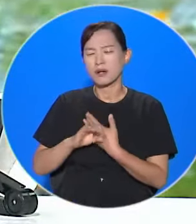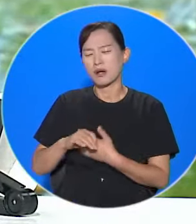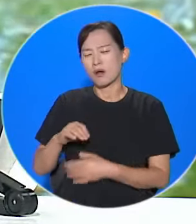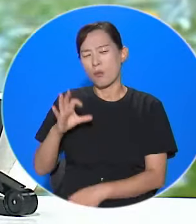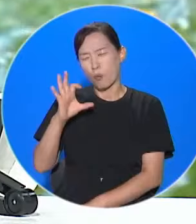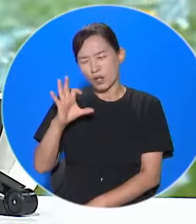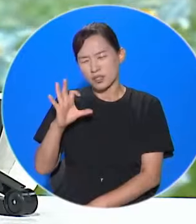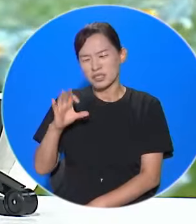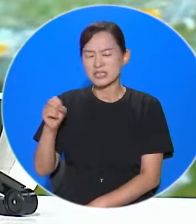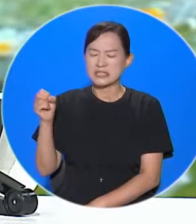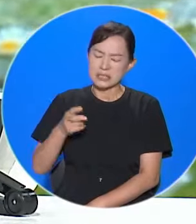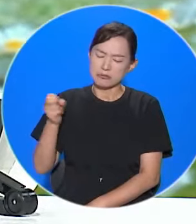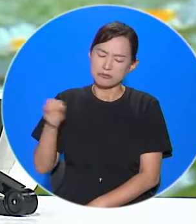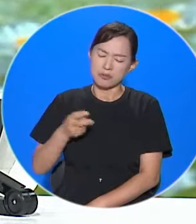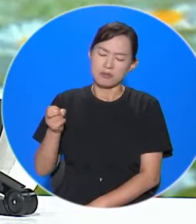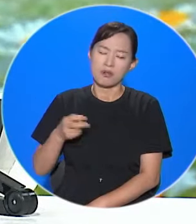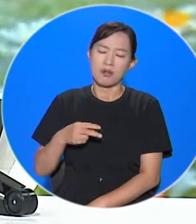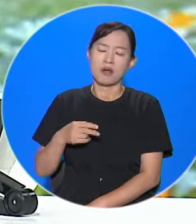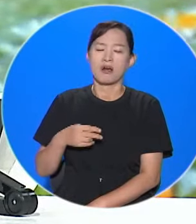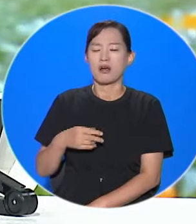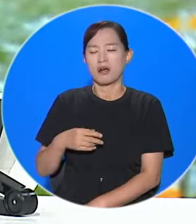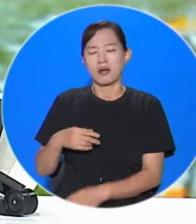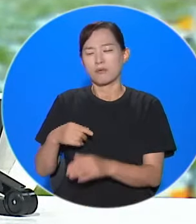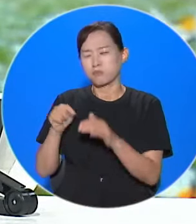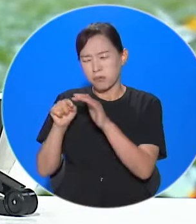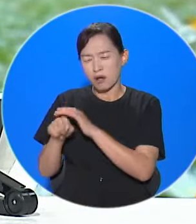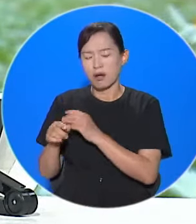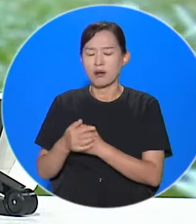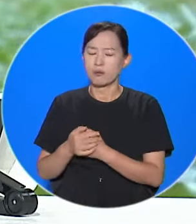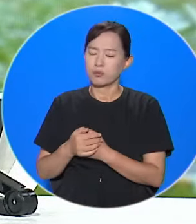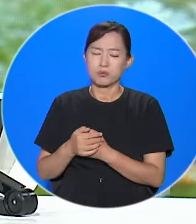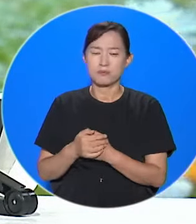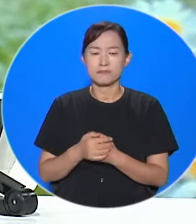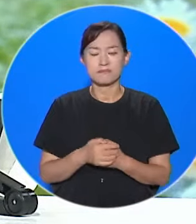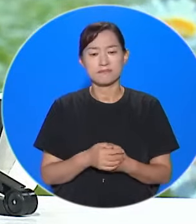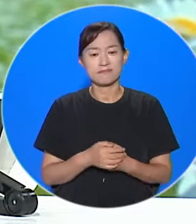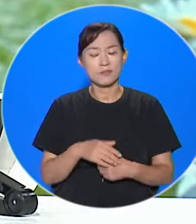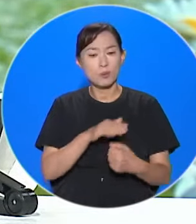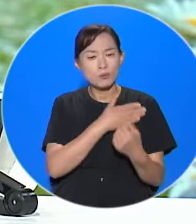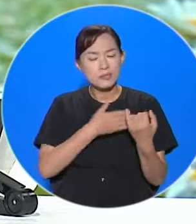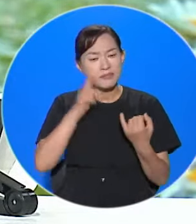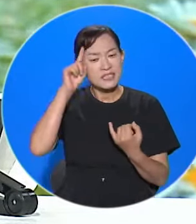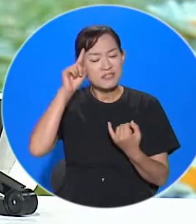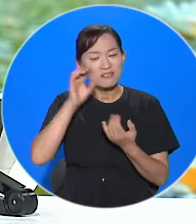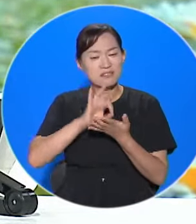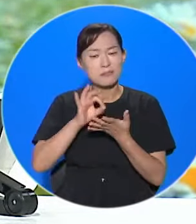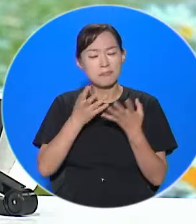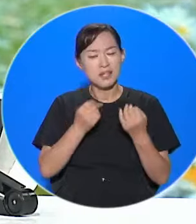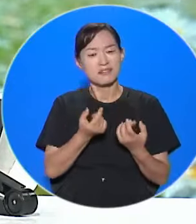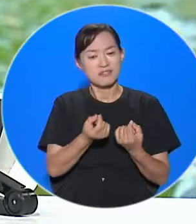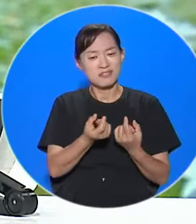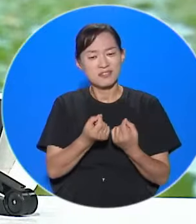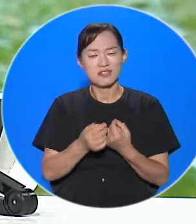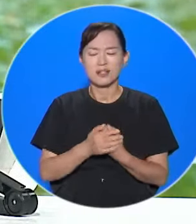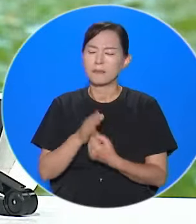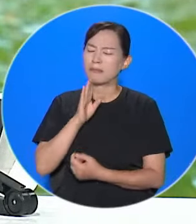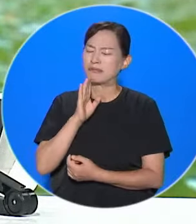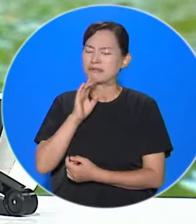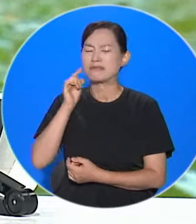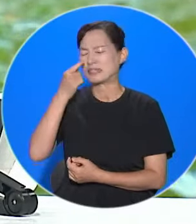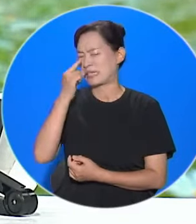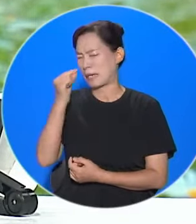화장실을 두 번씩 세 번씩 가야 되고. 아유. 우리 권사님이 신경 쓰는 일이 많으신가 보다, 평소에, 그렇죠? 신경이 예, 좀